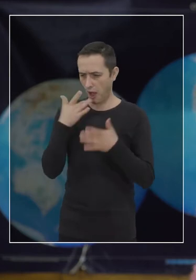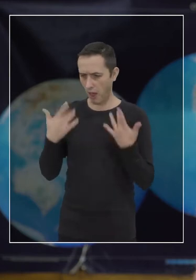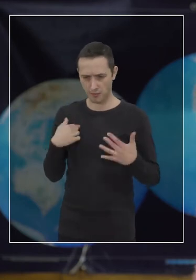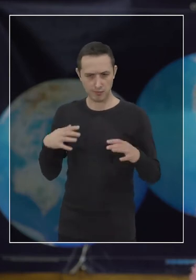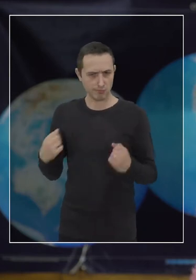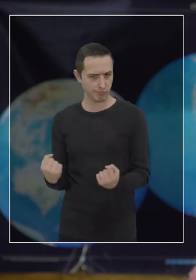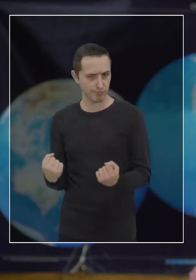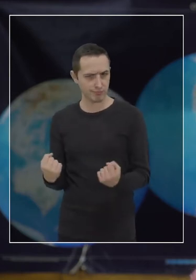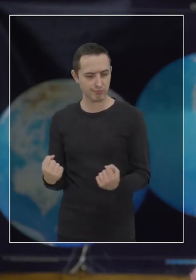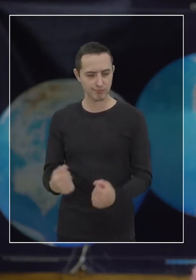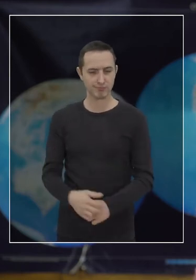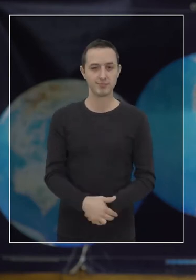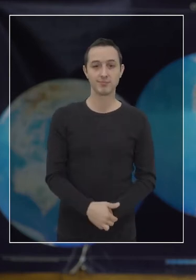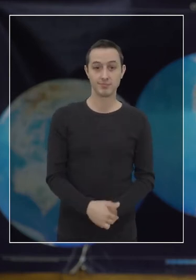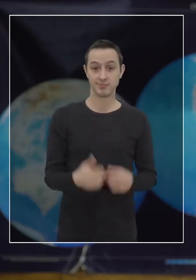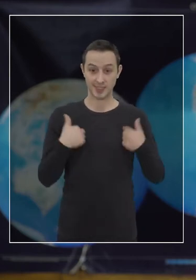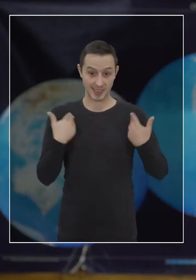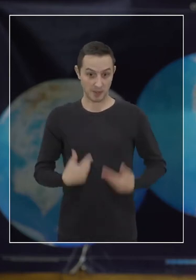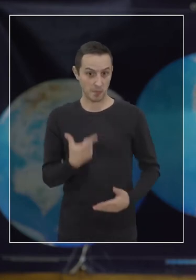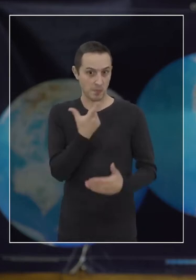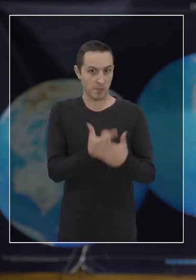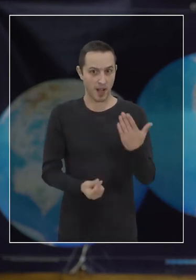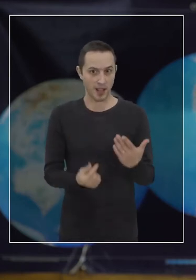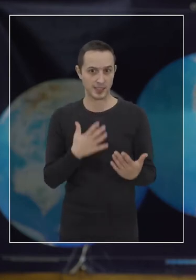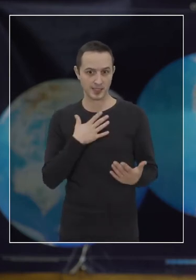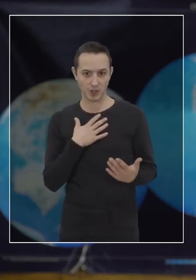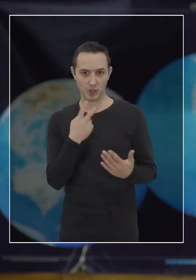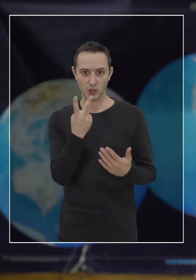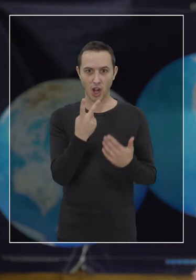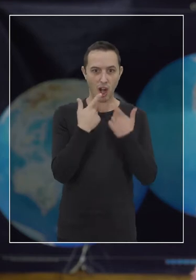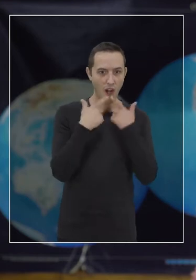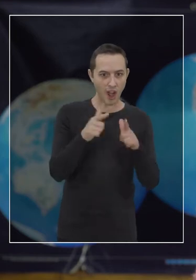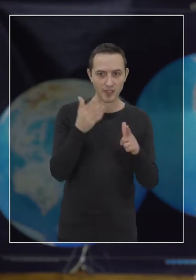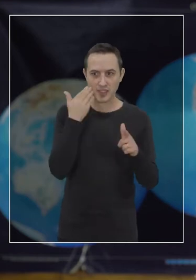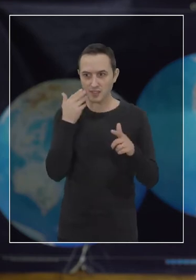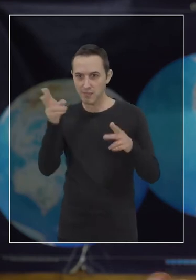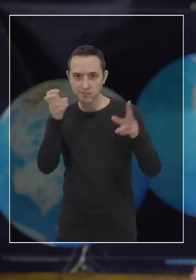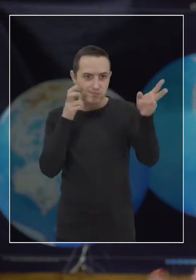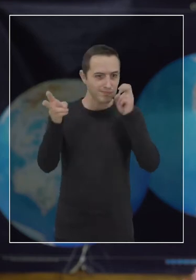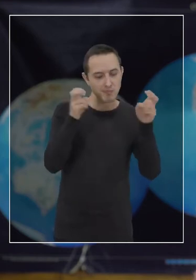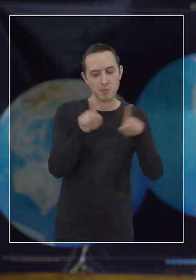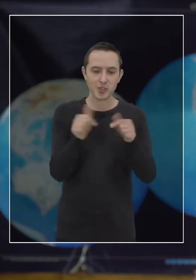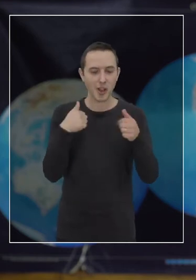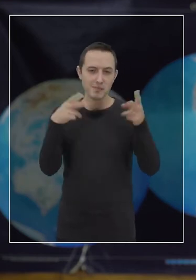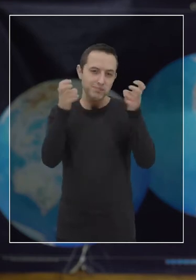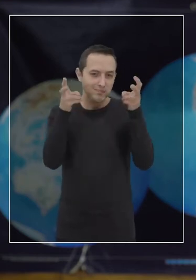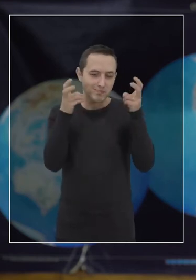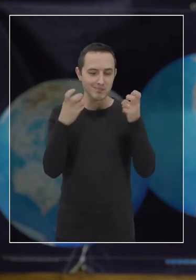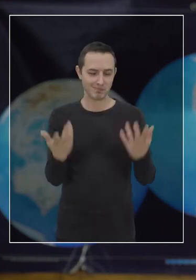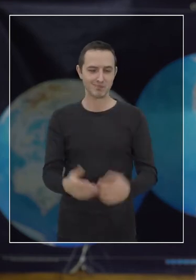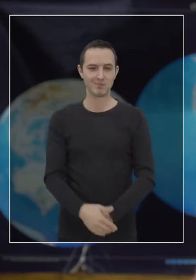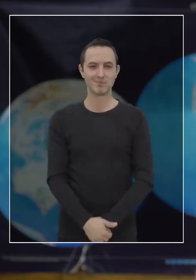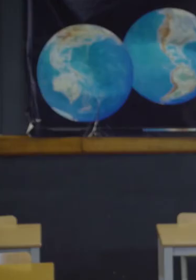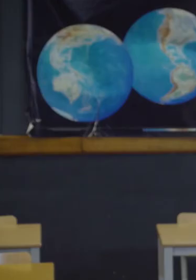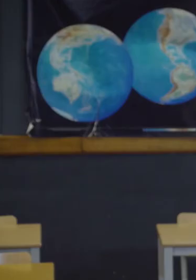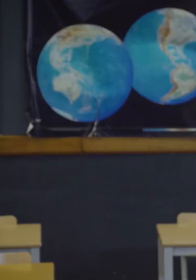la langue des signes, je maîtrise bien. Et donc, c'est être bilingue, c'est étudier facilement les deux langues. Enfin, deux langues en même temps, comme